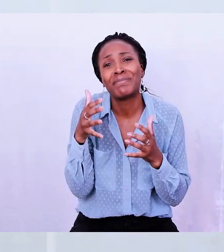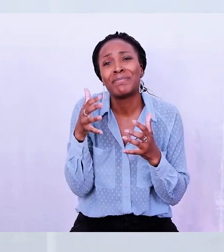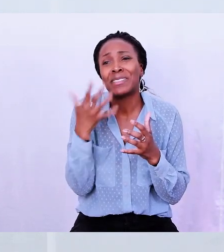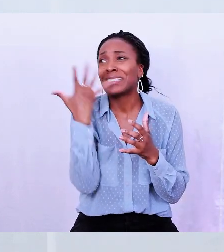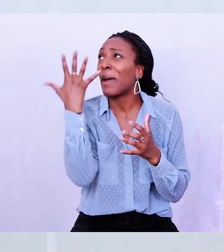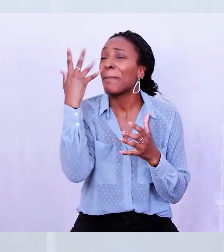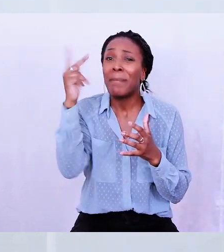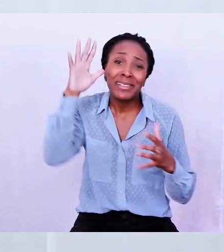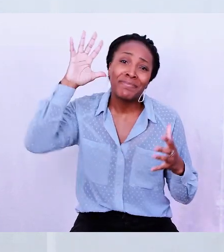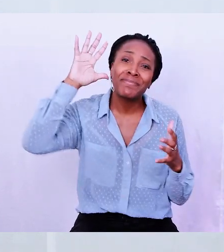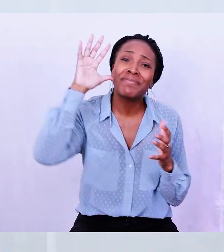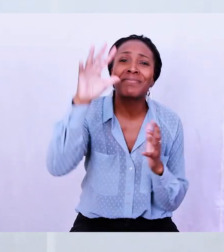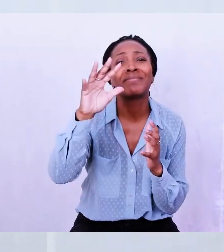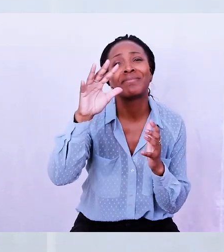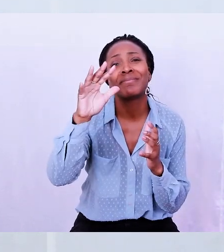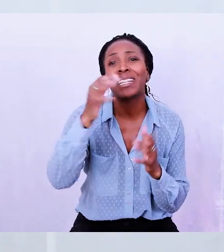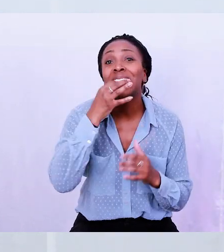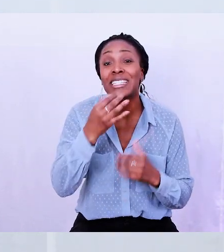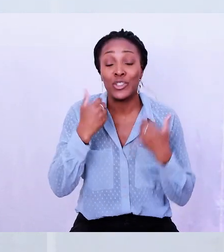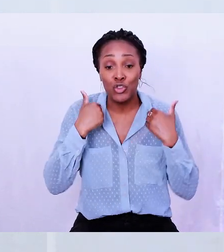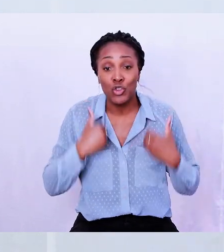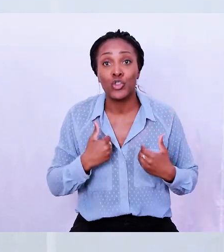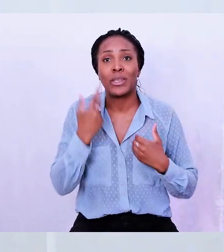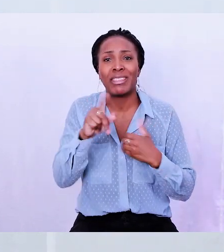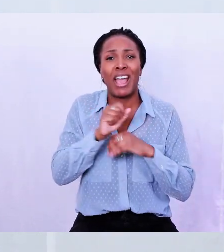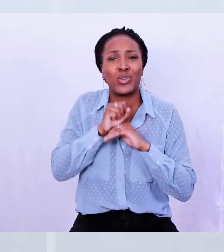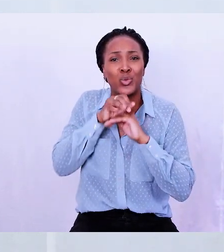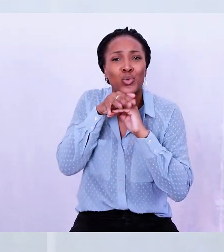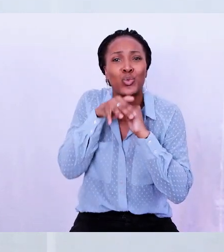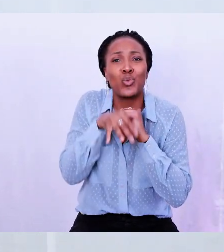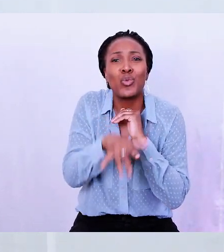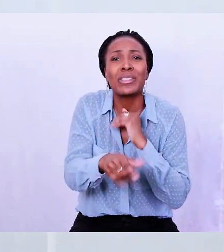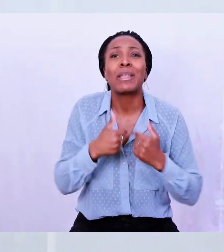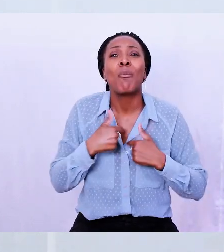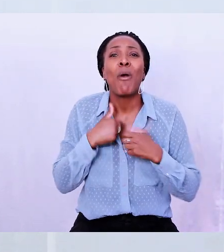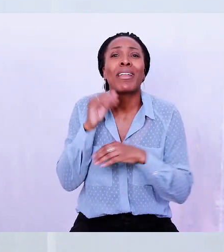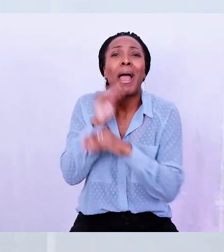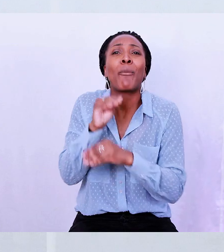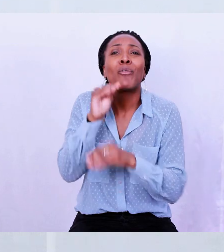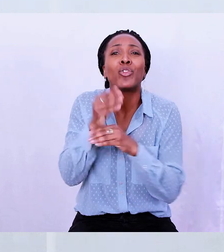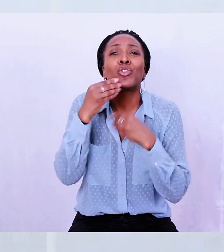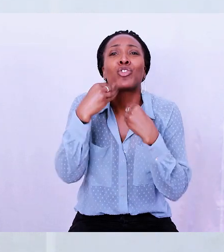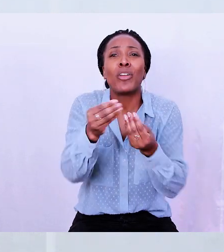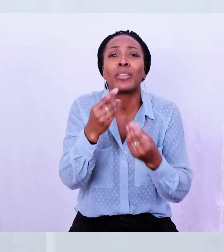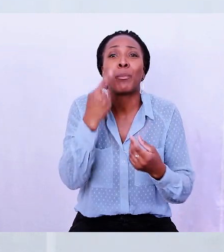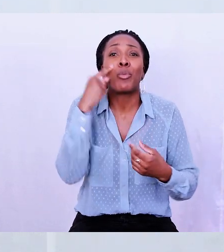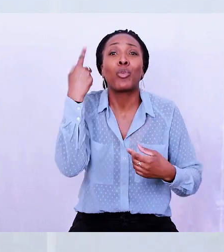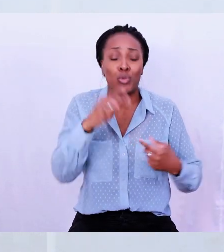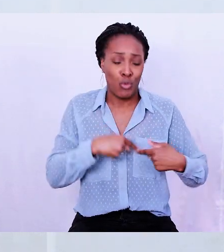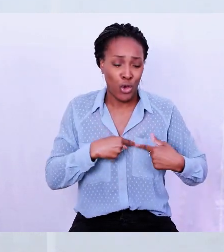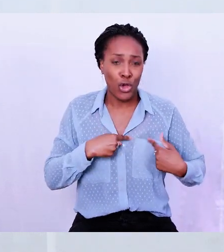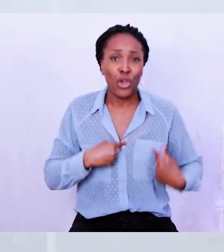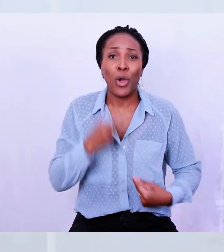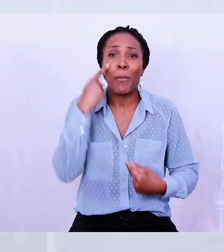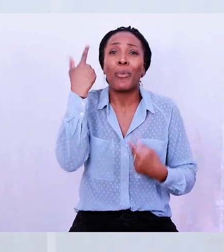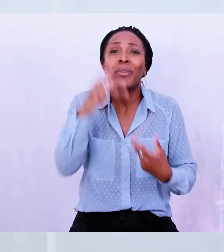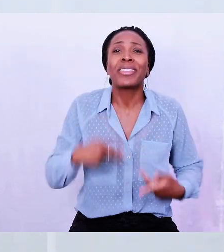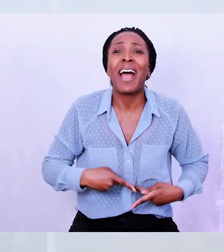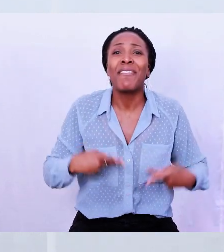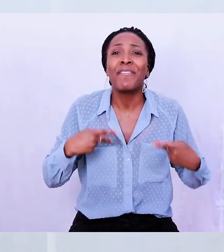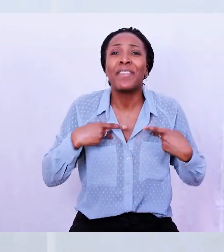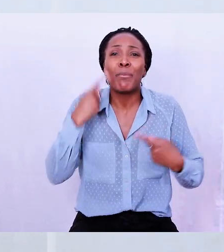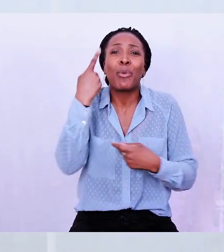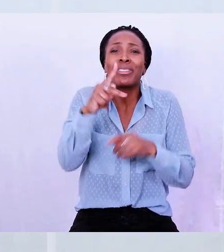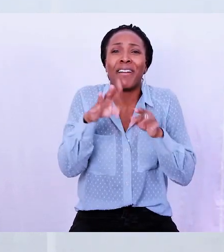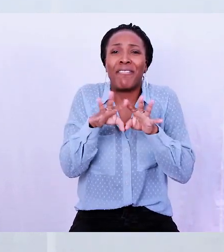main sur toi et qui dit « Je suis ta source. Je suis l'approvisionnement de ton cœur, l'approvisionnement de ta vie, l'approvisionnement de